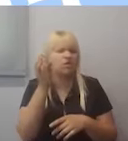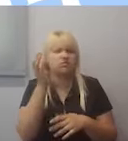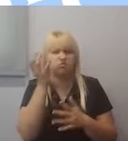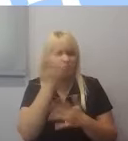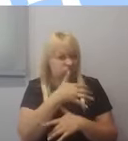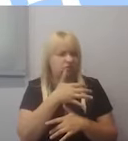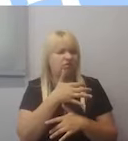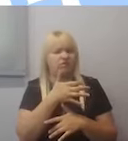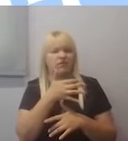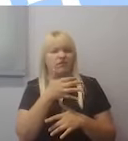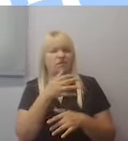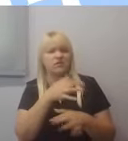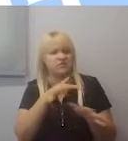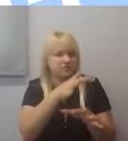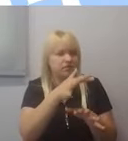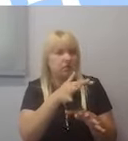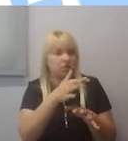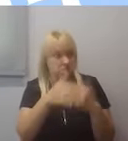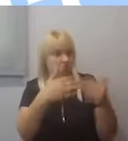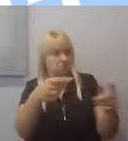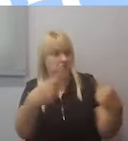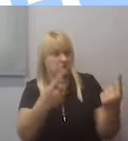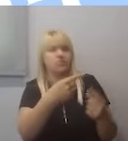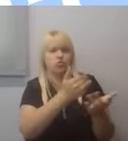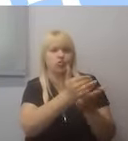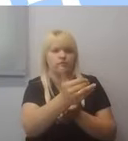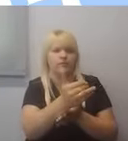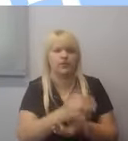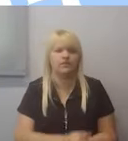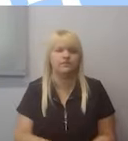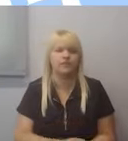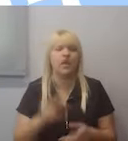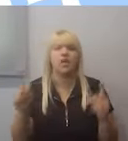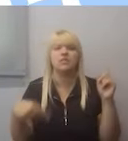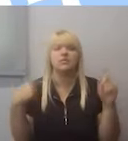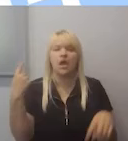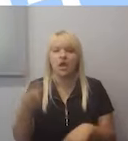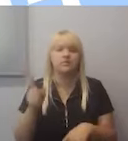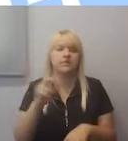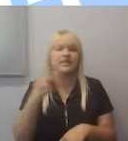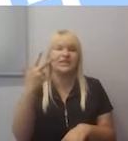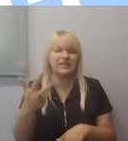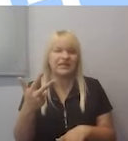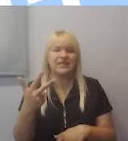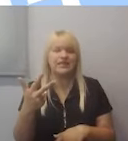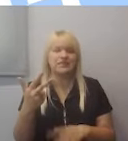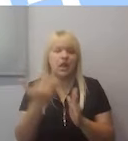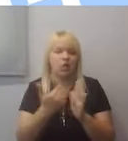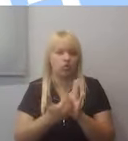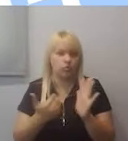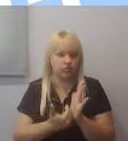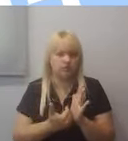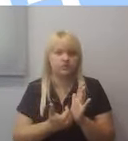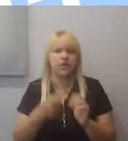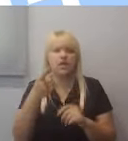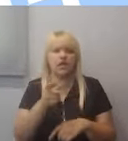nav nejēdzīga jā tā kā nākamais ir trīs likums cilvēks var izturēt trīs